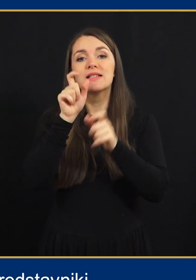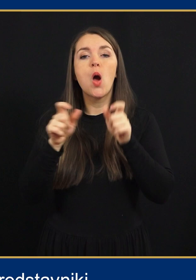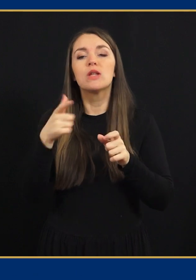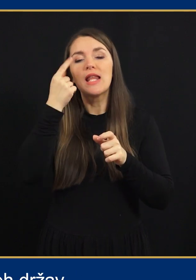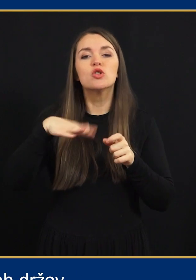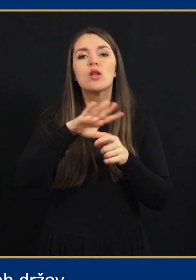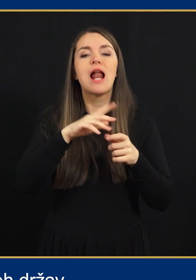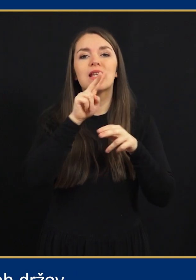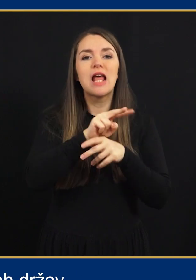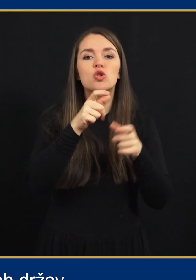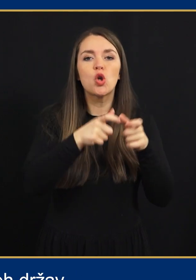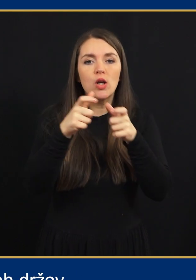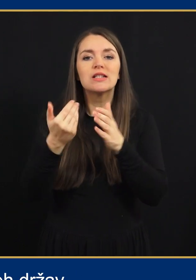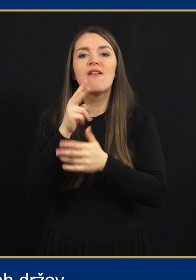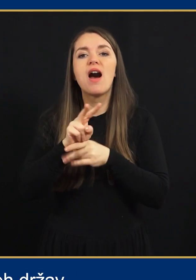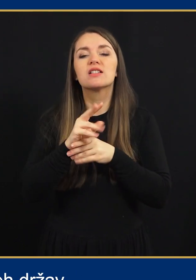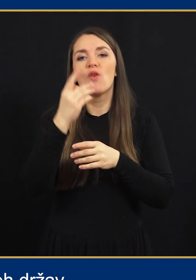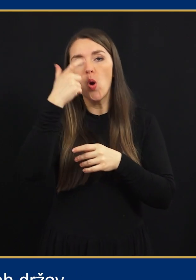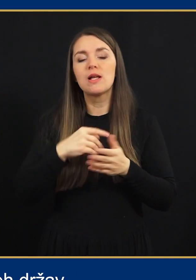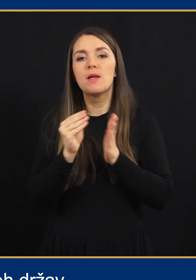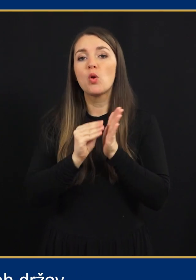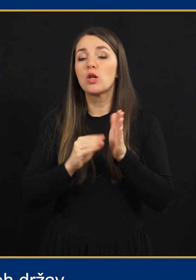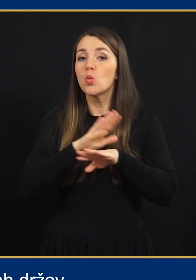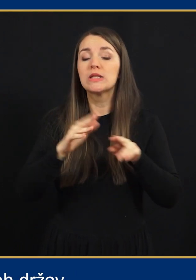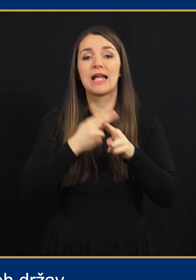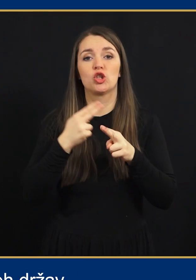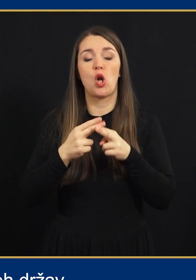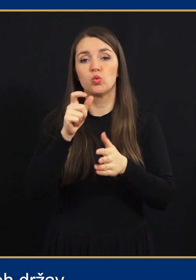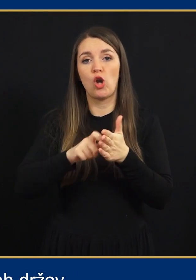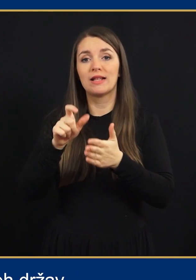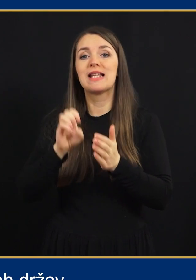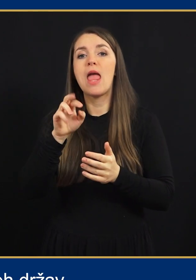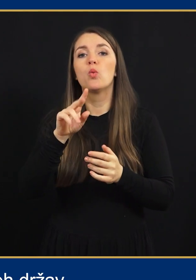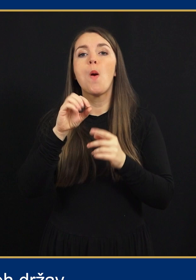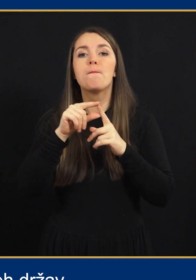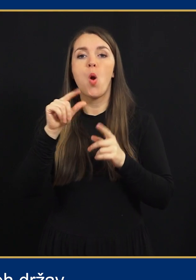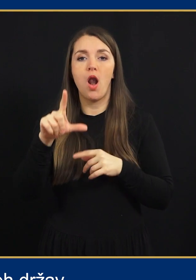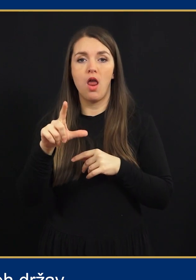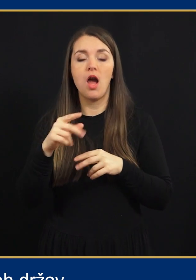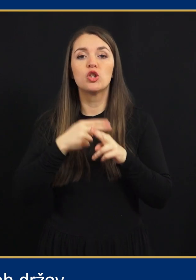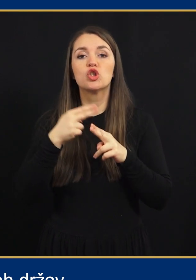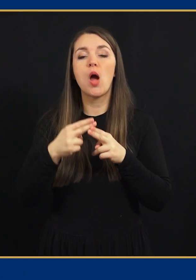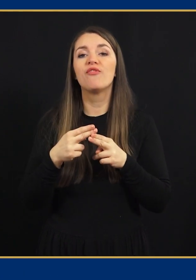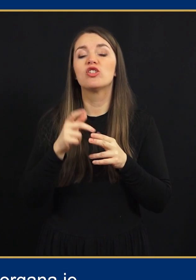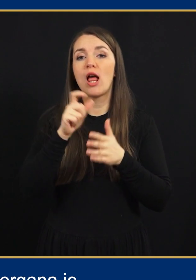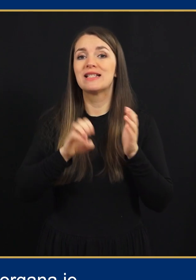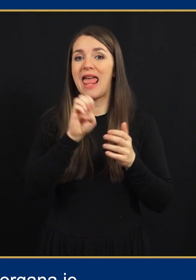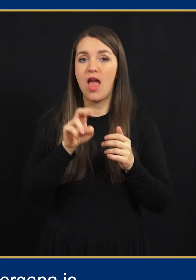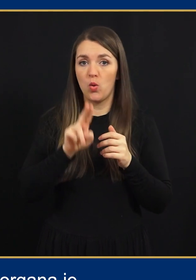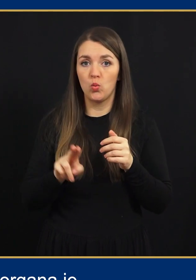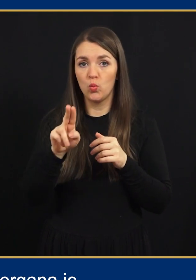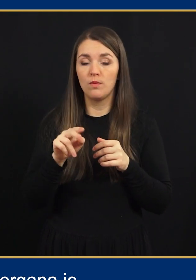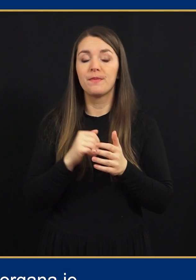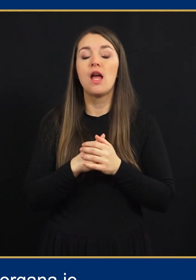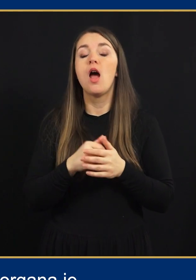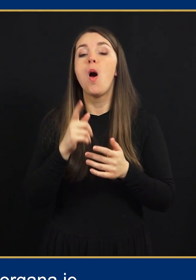nadzornih organov za varstvo osebnih podatkov vseh držav članic Europola, države članice EU.